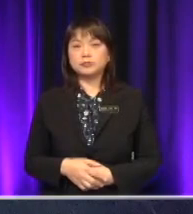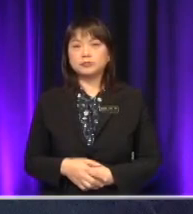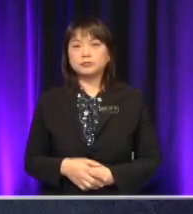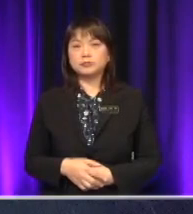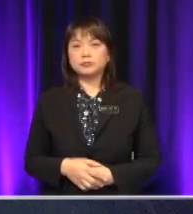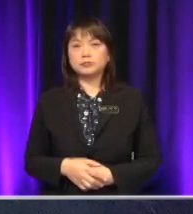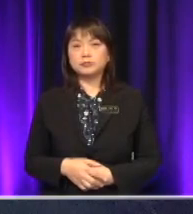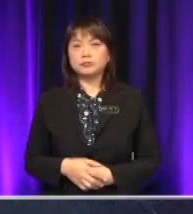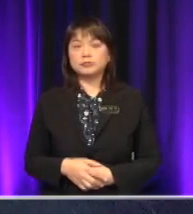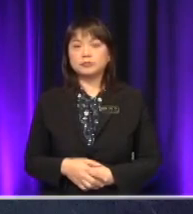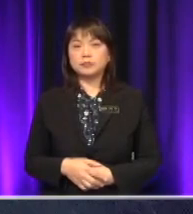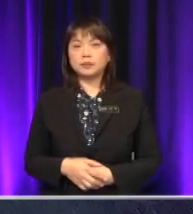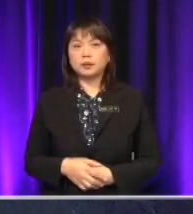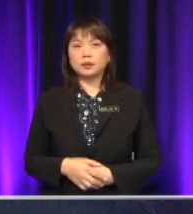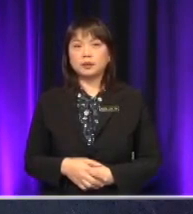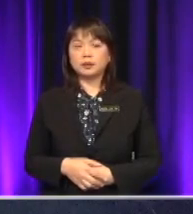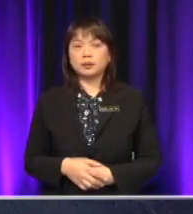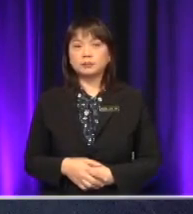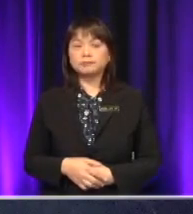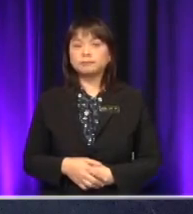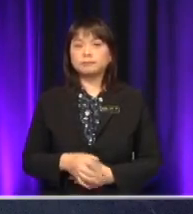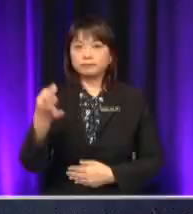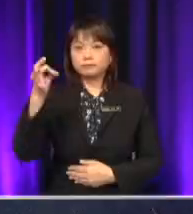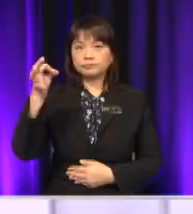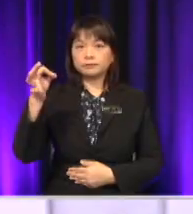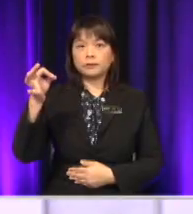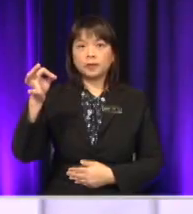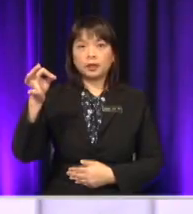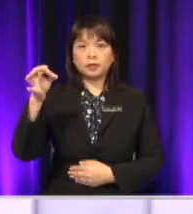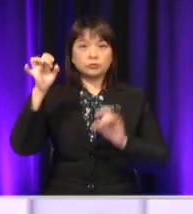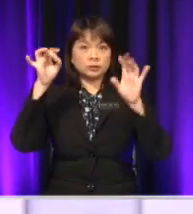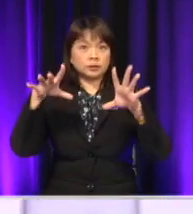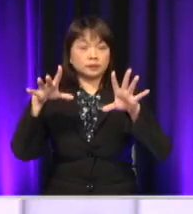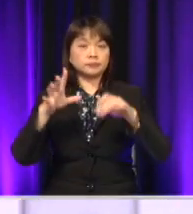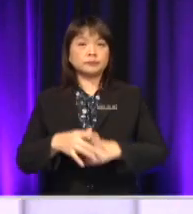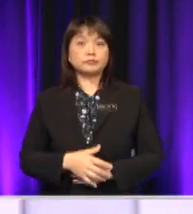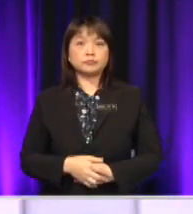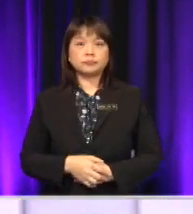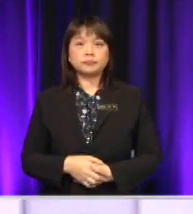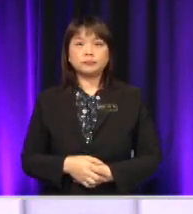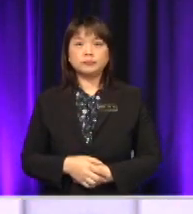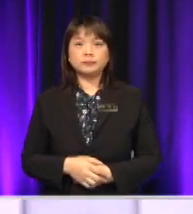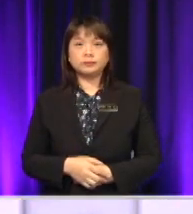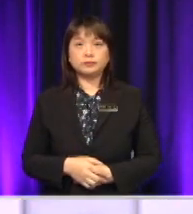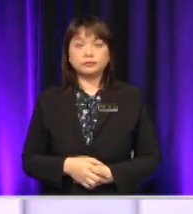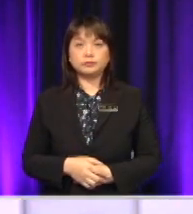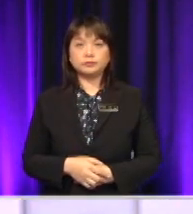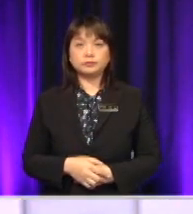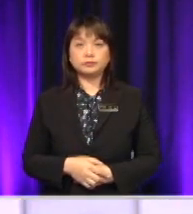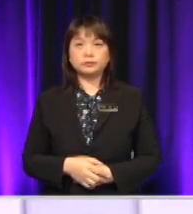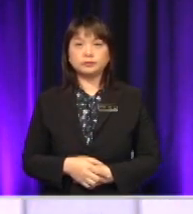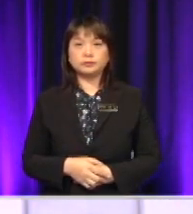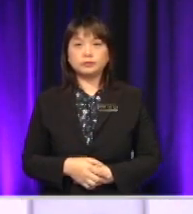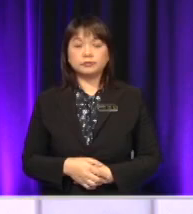tabung uji pula? Tabung uji sebab dia lebih kecil daripada tabung didih, cikgu. Dan saiznya akan? Kalau saya letak seperti ini?